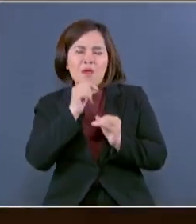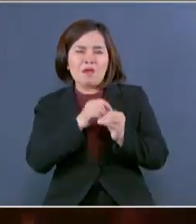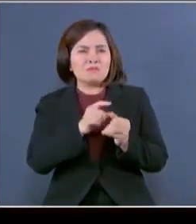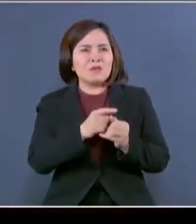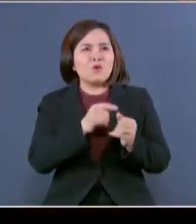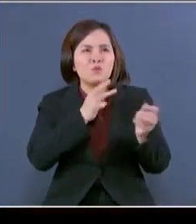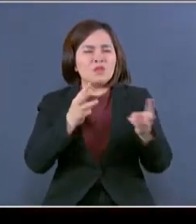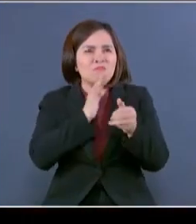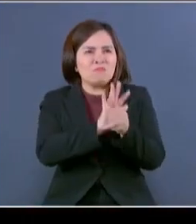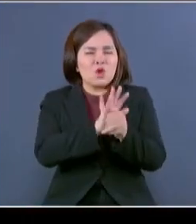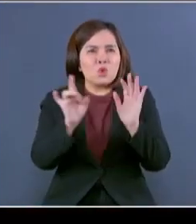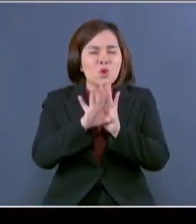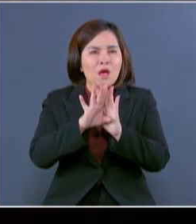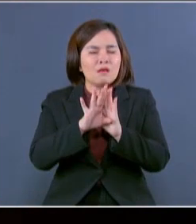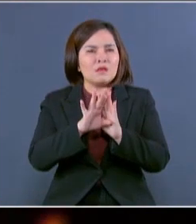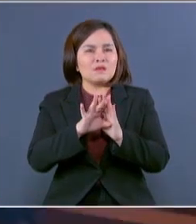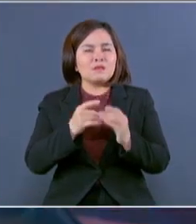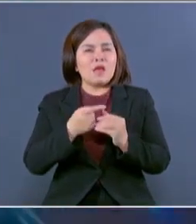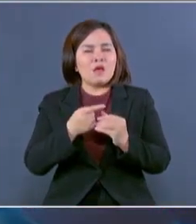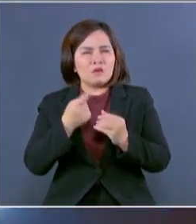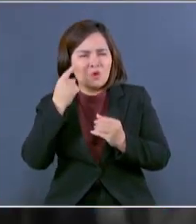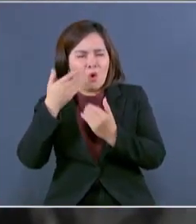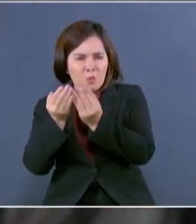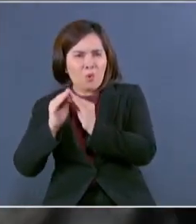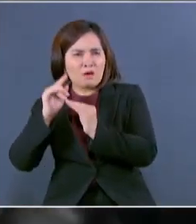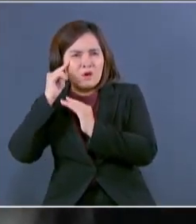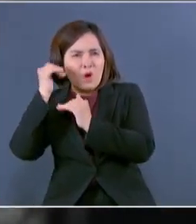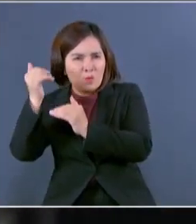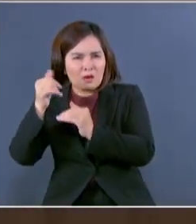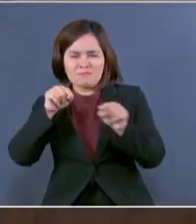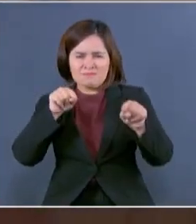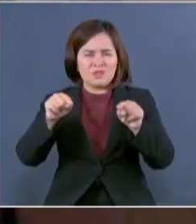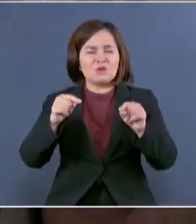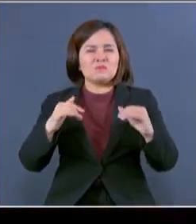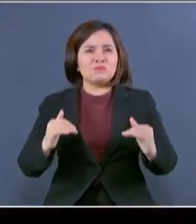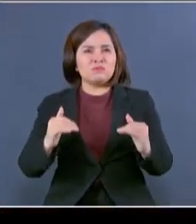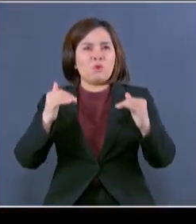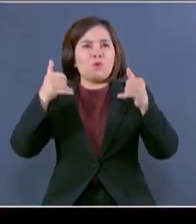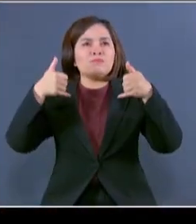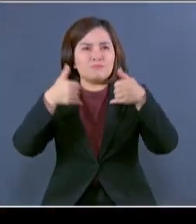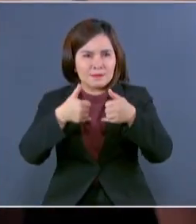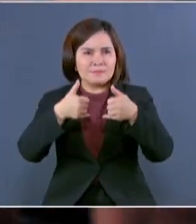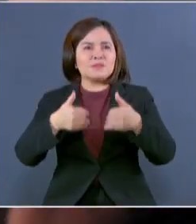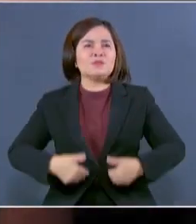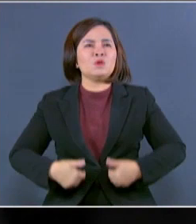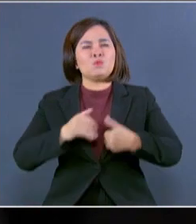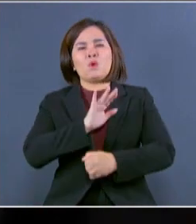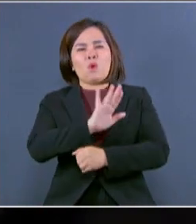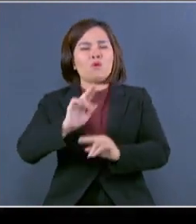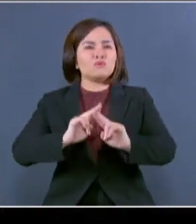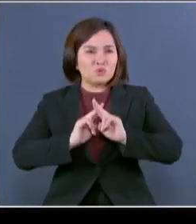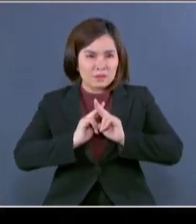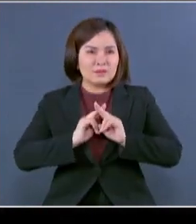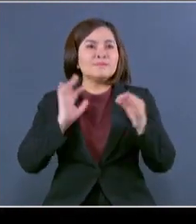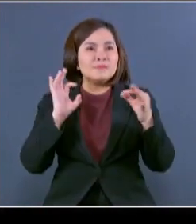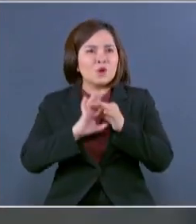แกฉันและเด็กสาวที่เติบโตมาท่ามกลางการคาดหวังของคนในครอบครัวค่ะแต่แล้วพวกเธอจำเป็นจะต้องเผชิญชะตาชีวิตในวังวน